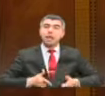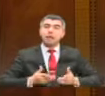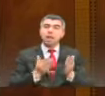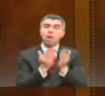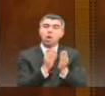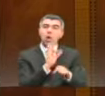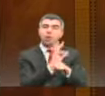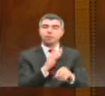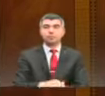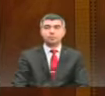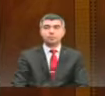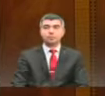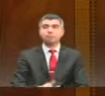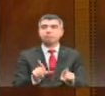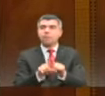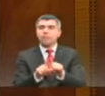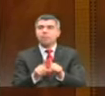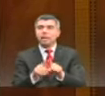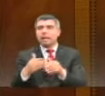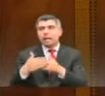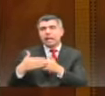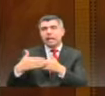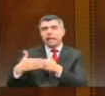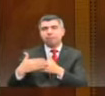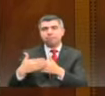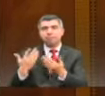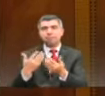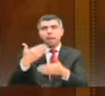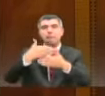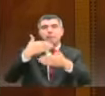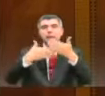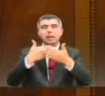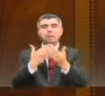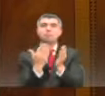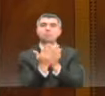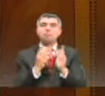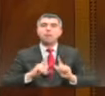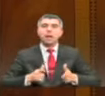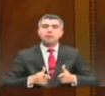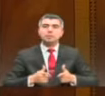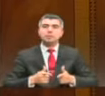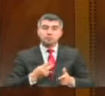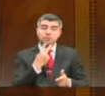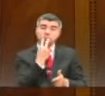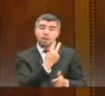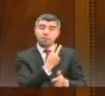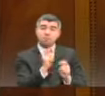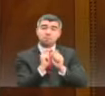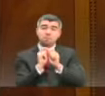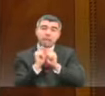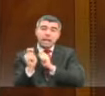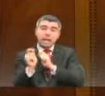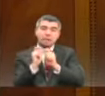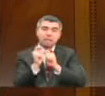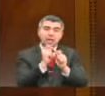الجغرافية والأسلاك المدرسية المستفيدة منه بعد أن كان هناك تشخيص. هناك خلاصات